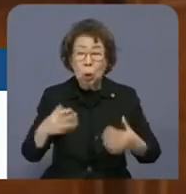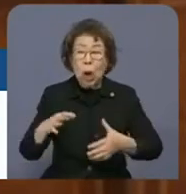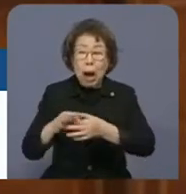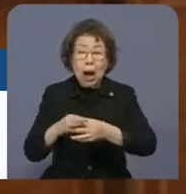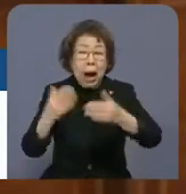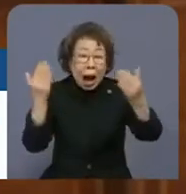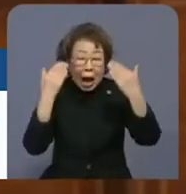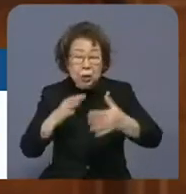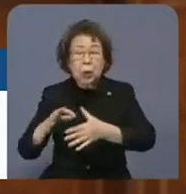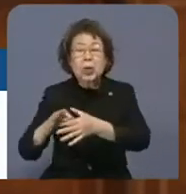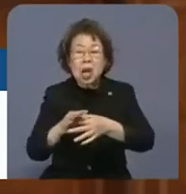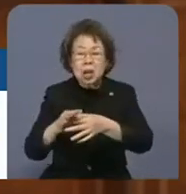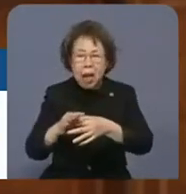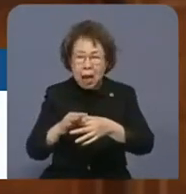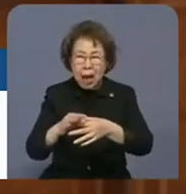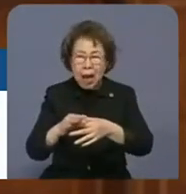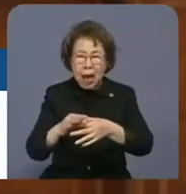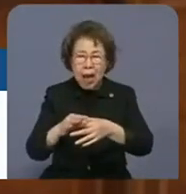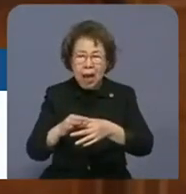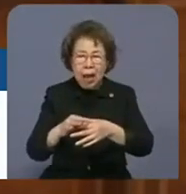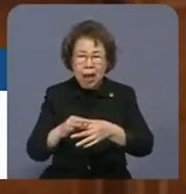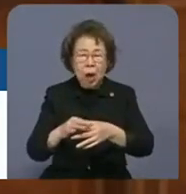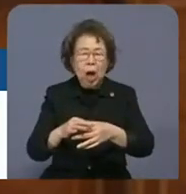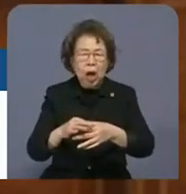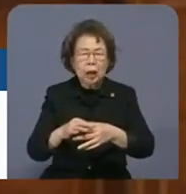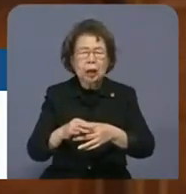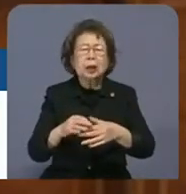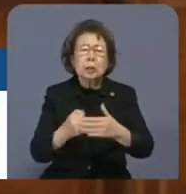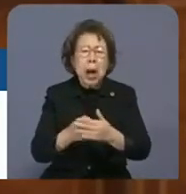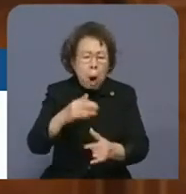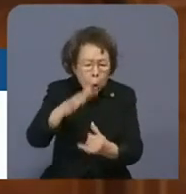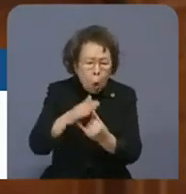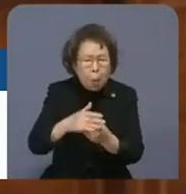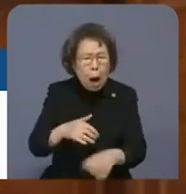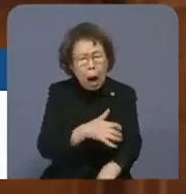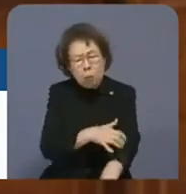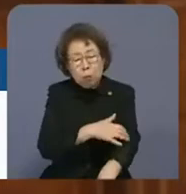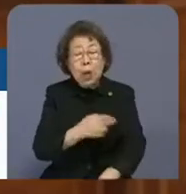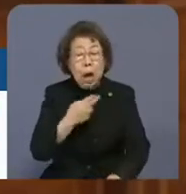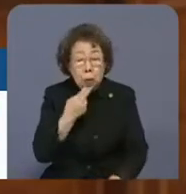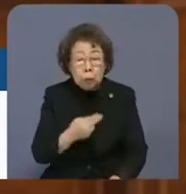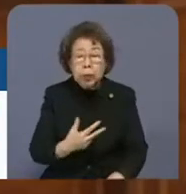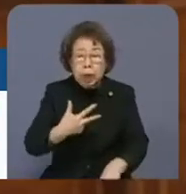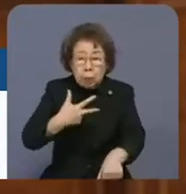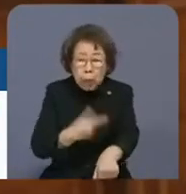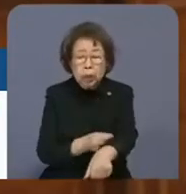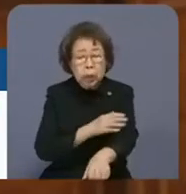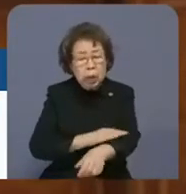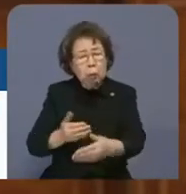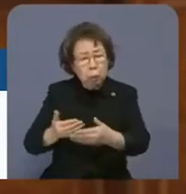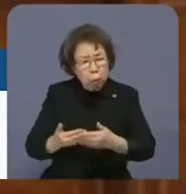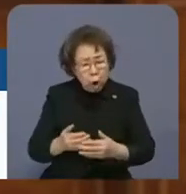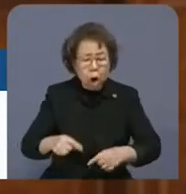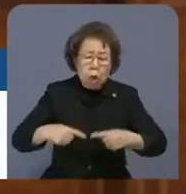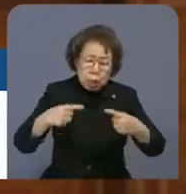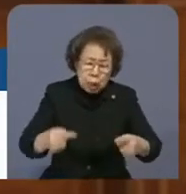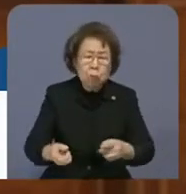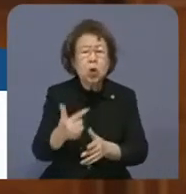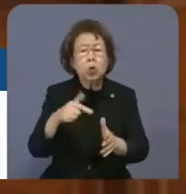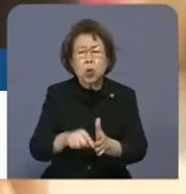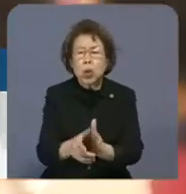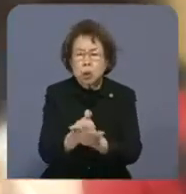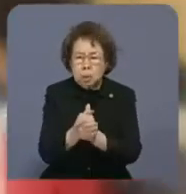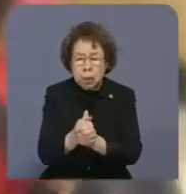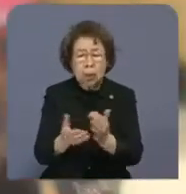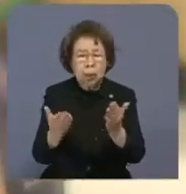학생 학교 간의 연계를 아주 원활하게 해서 아이들이 불편함이 없이 접종에 적극적으로 참여할 수